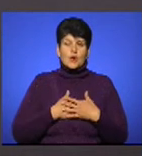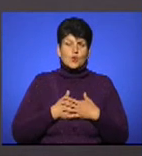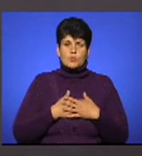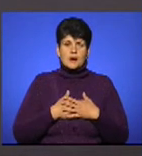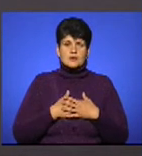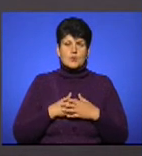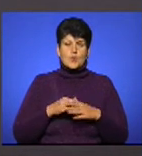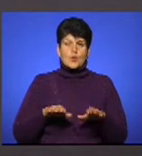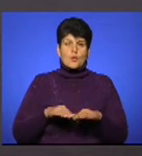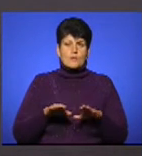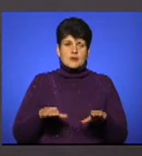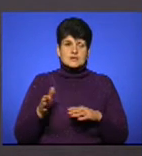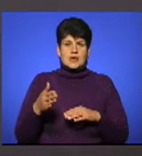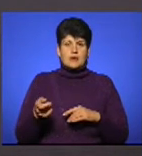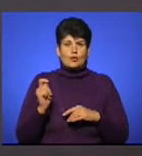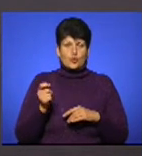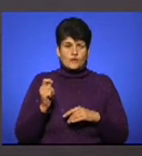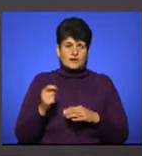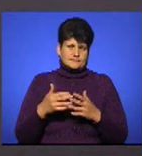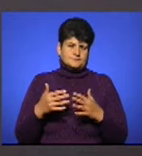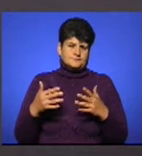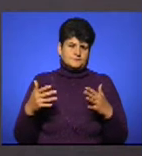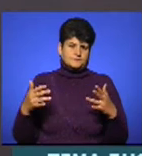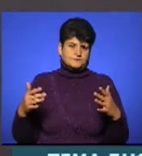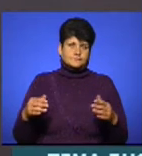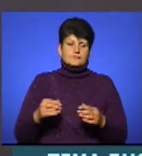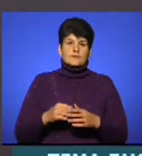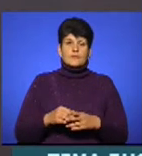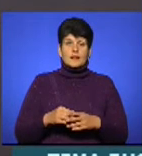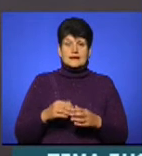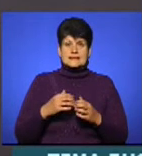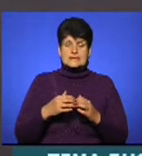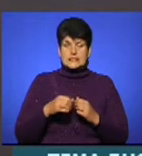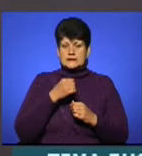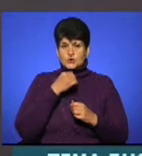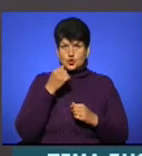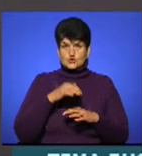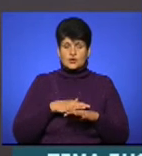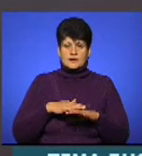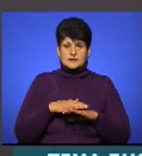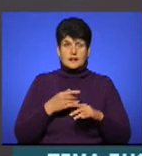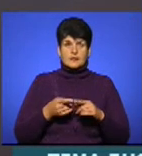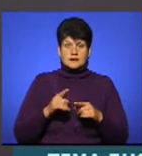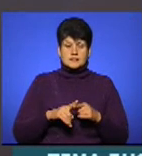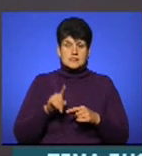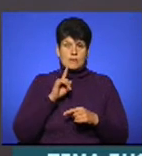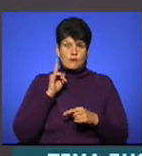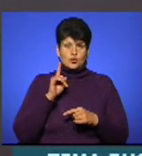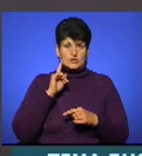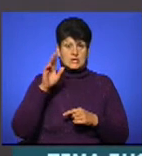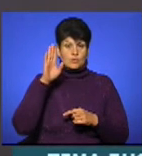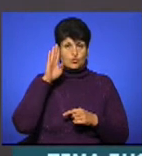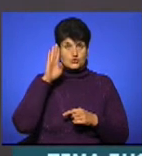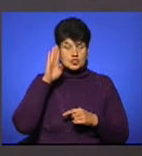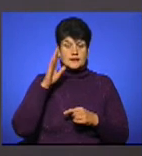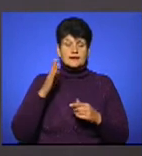купатися, ловити рибу і тому подібно, раків. Серед дорослого населення це молоді мужчини,